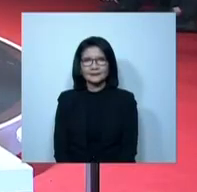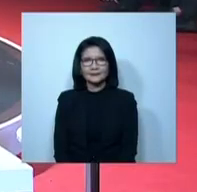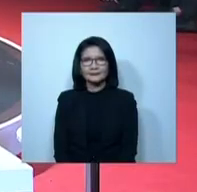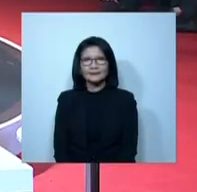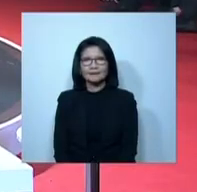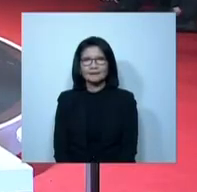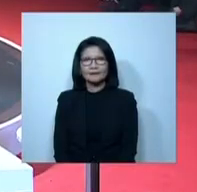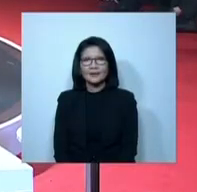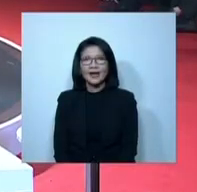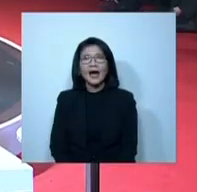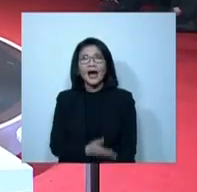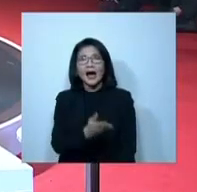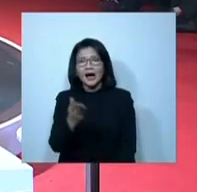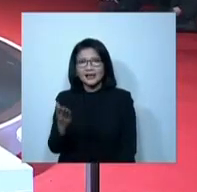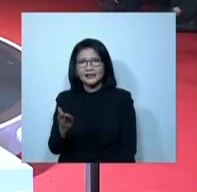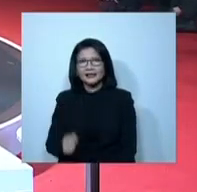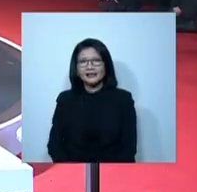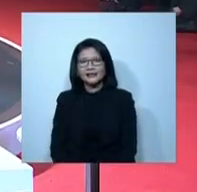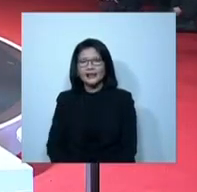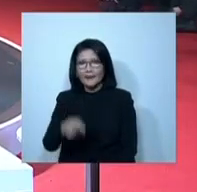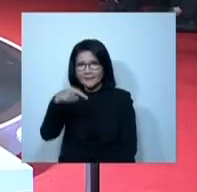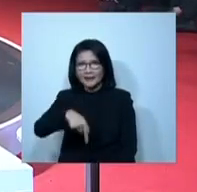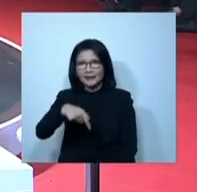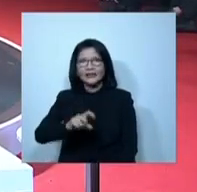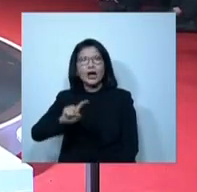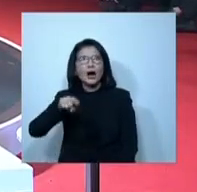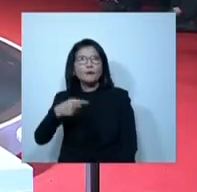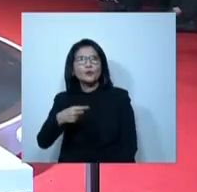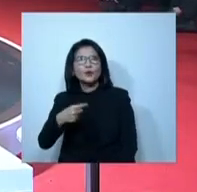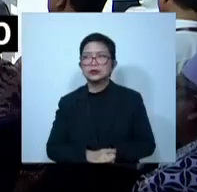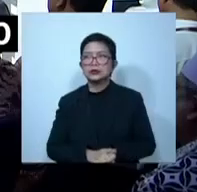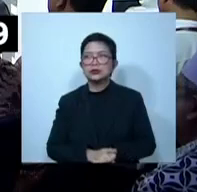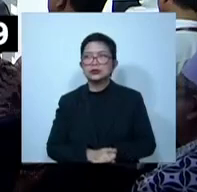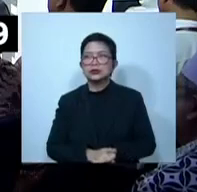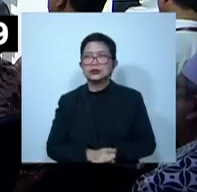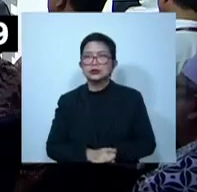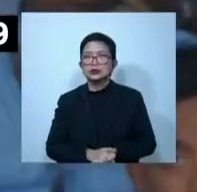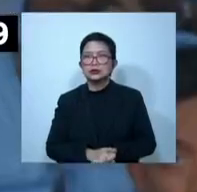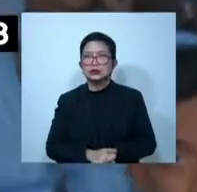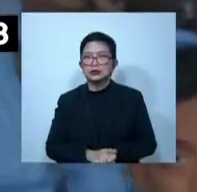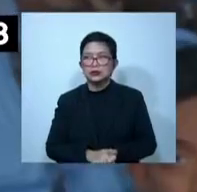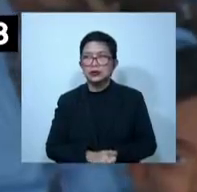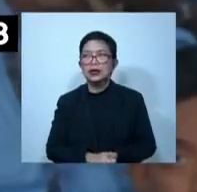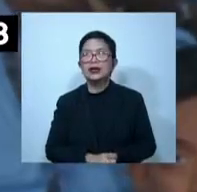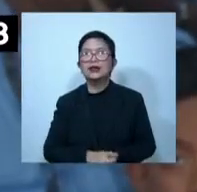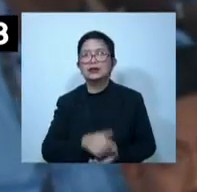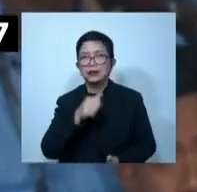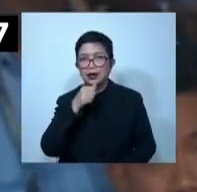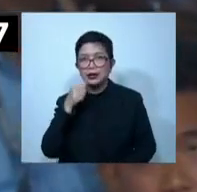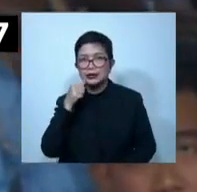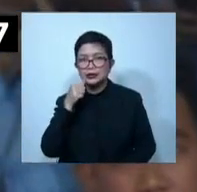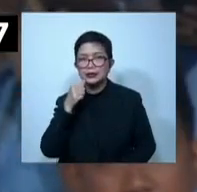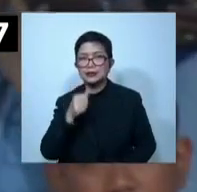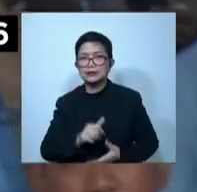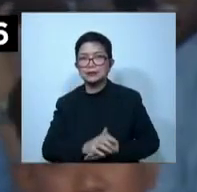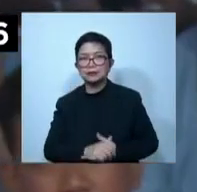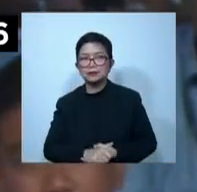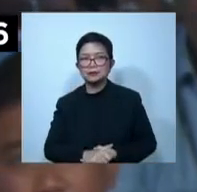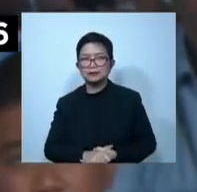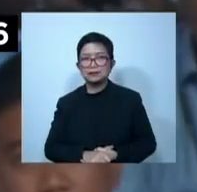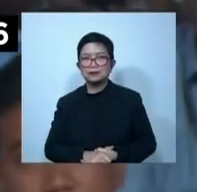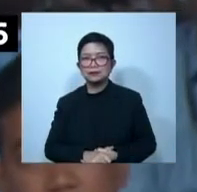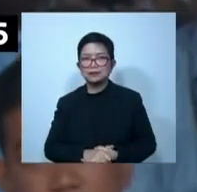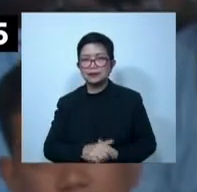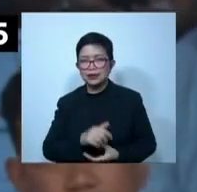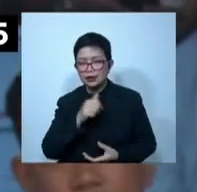dengan mempersingkat waktu itu, juga bisa nanti sesi saling memberikan tanggapan atau saling memberikan pertanyaannya bisa jauh